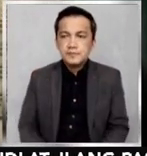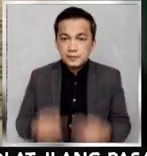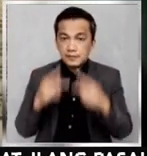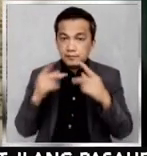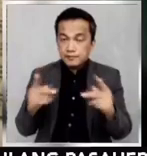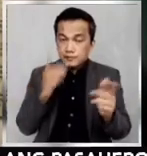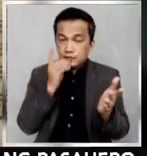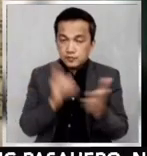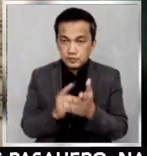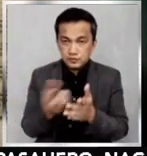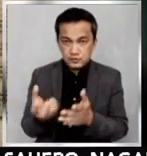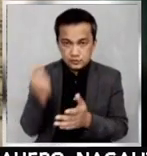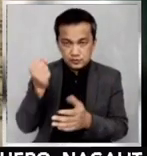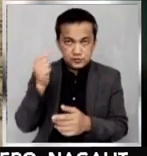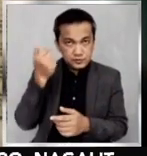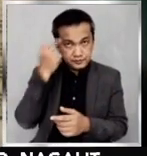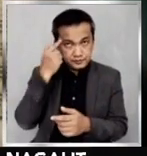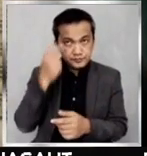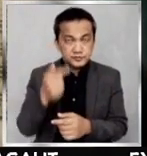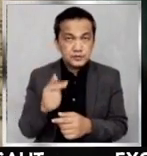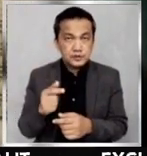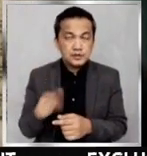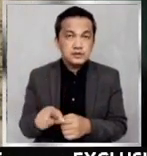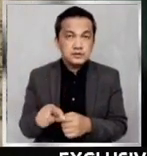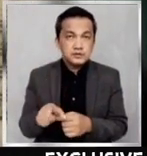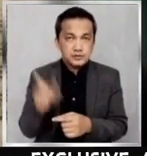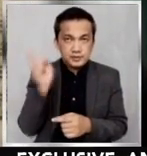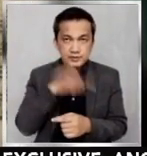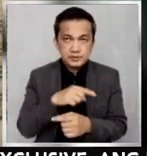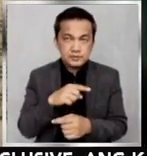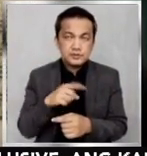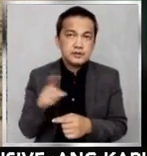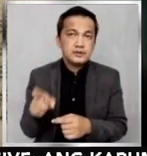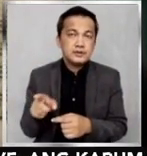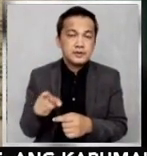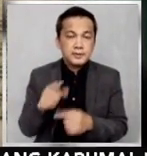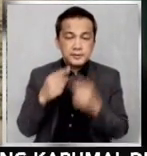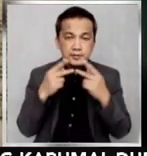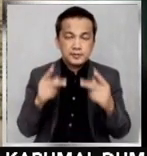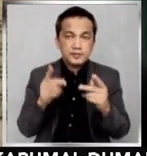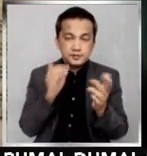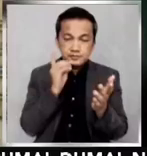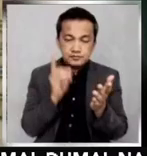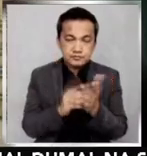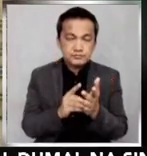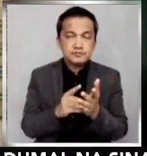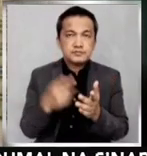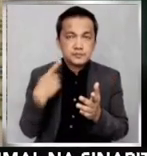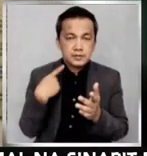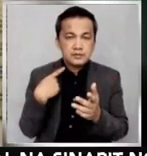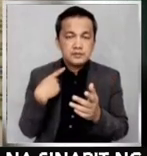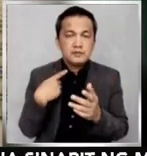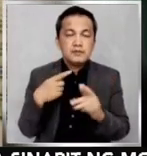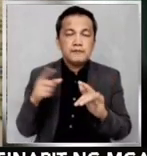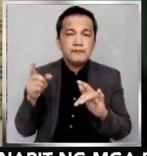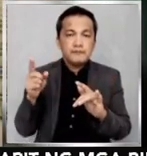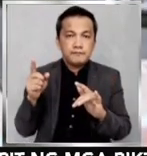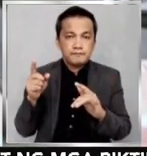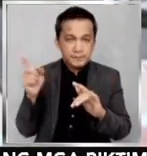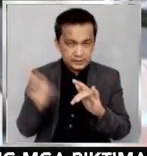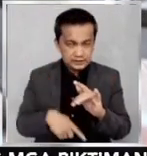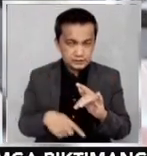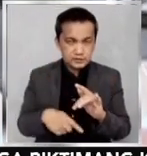the government, the certificate. So that's falsifications of public documents na merong karampatan na penalty yan at